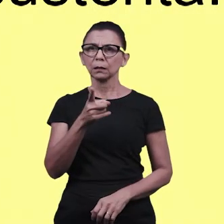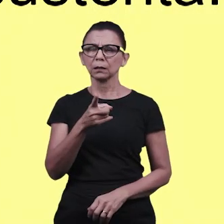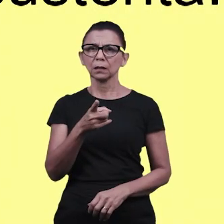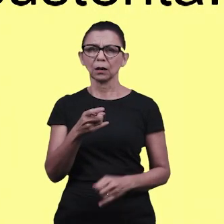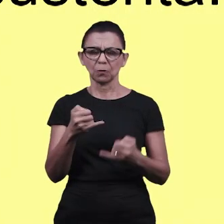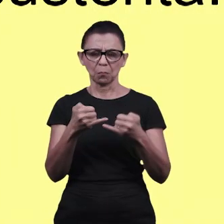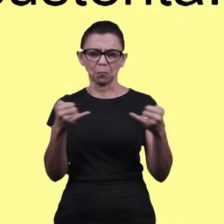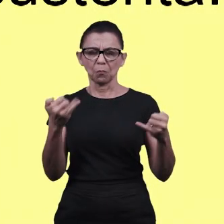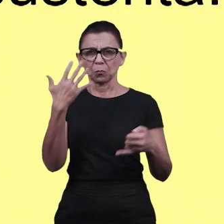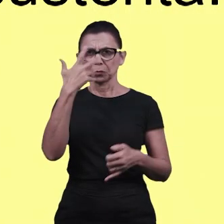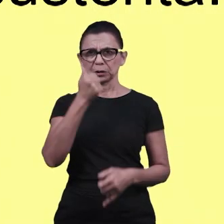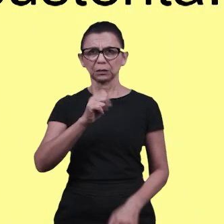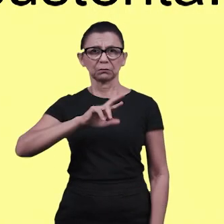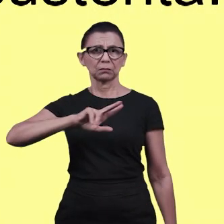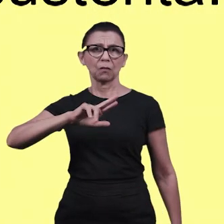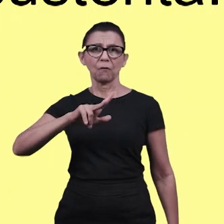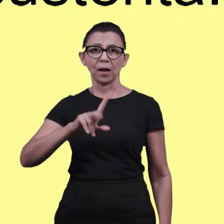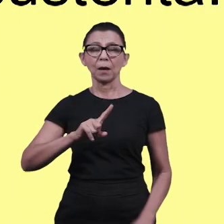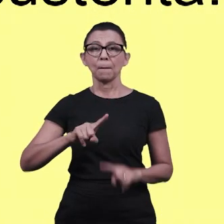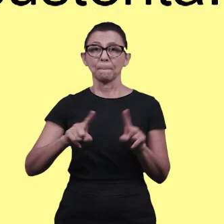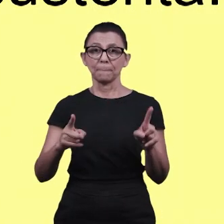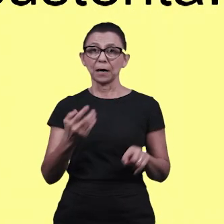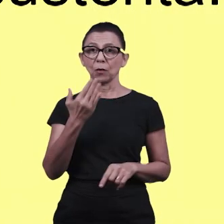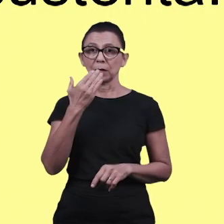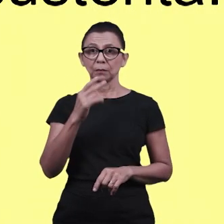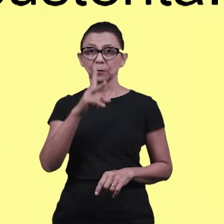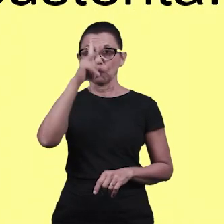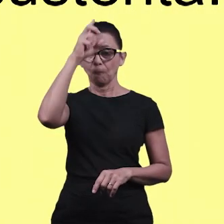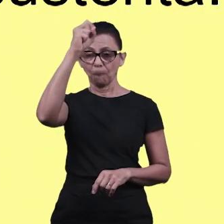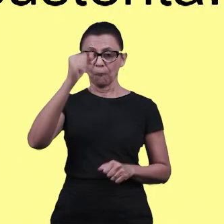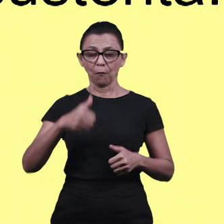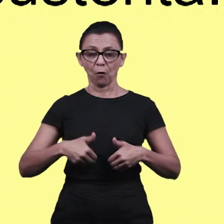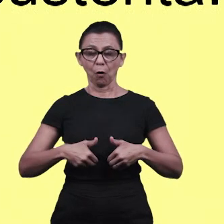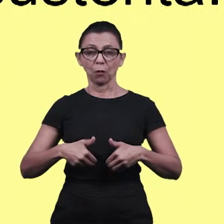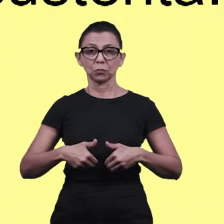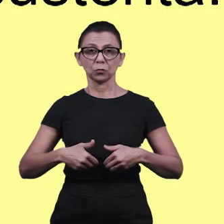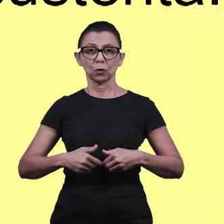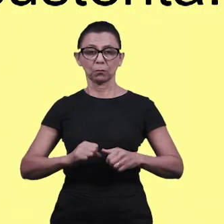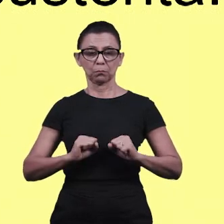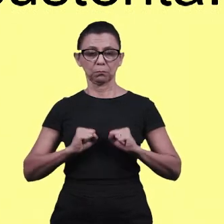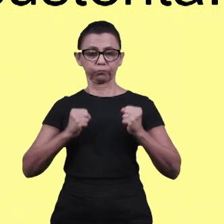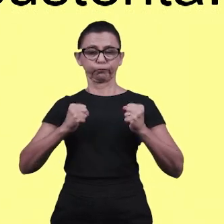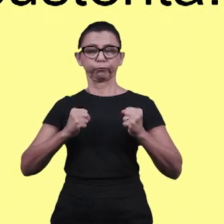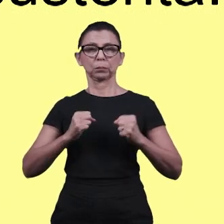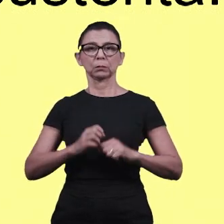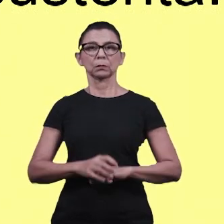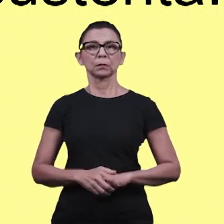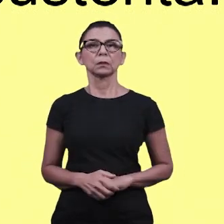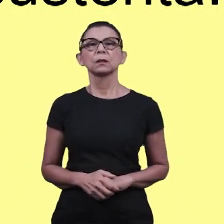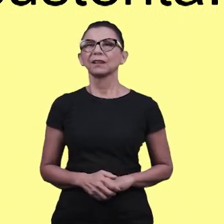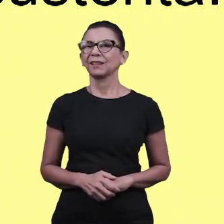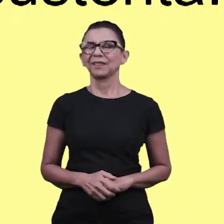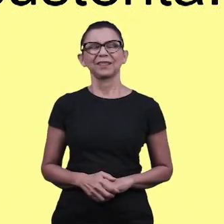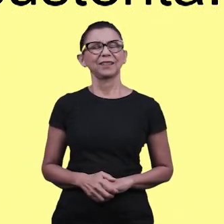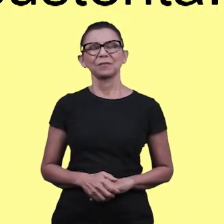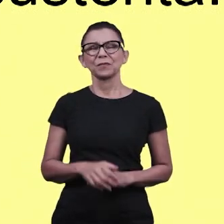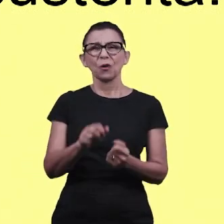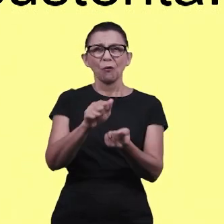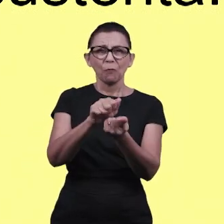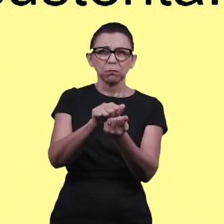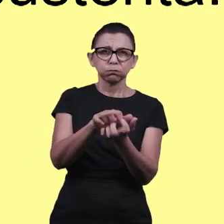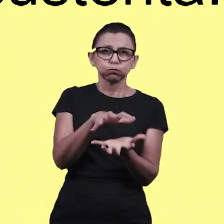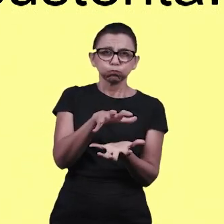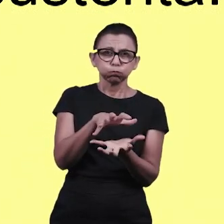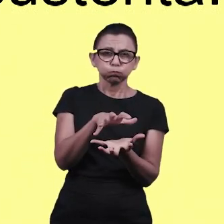mais c'était un aliment consistant qui nourrissait. Le ferment faisait pousser le pain, gonfler le pain,